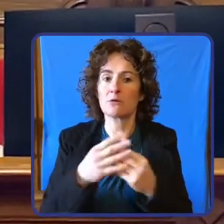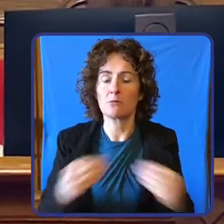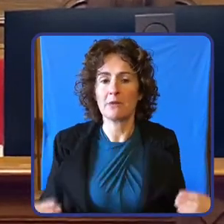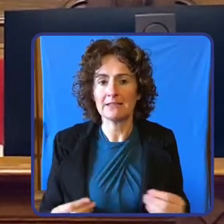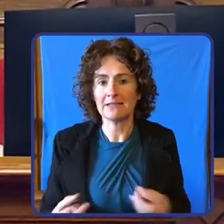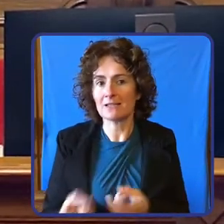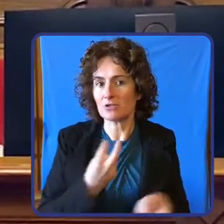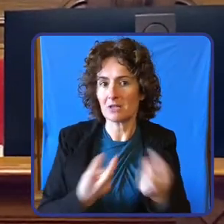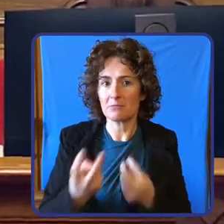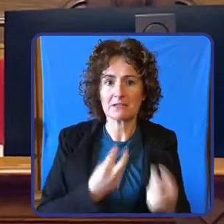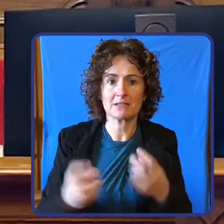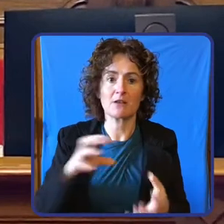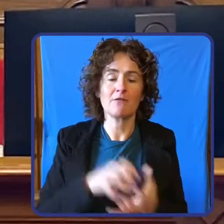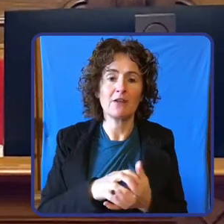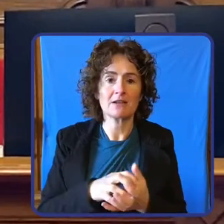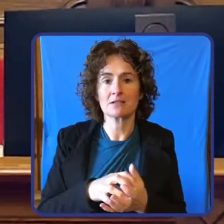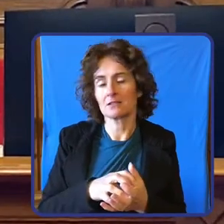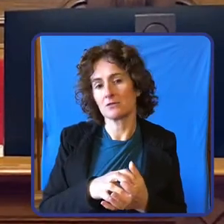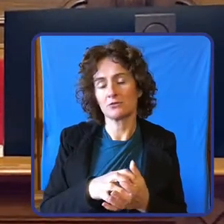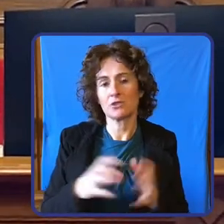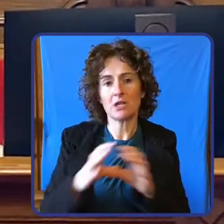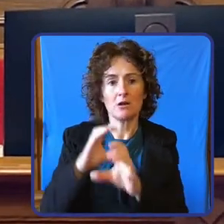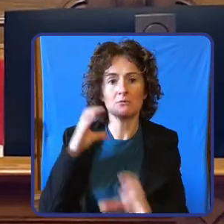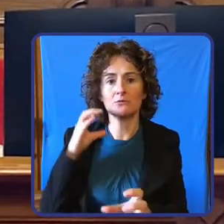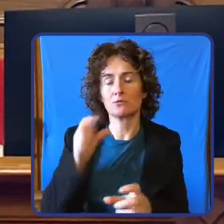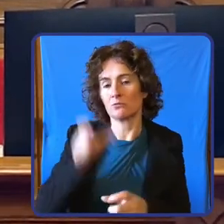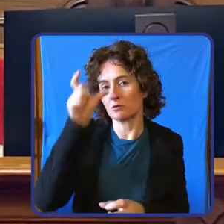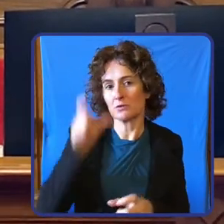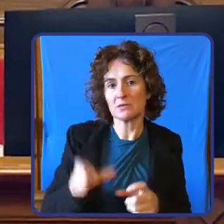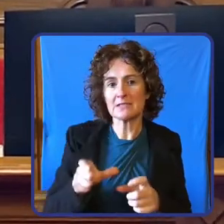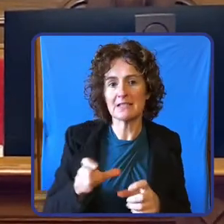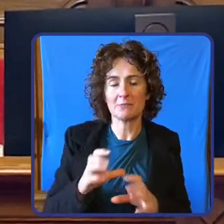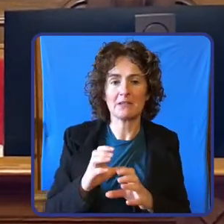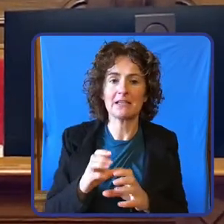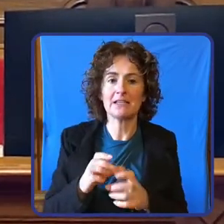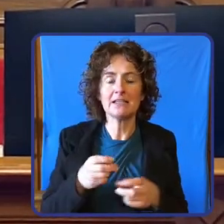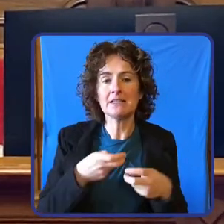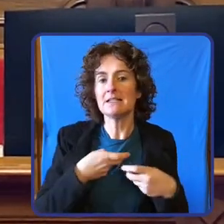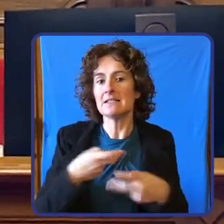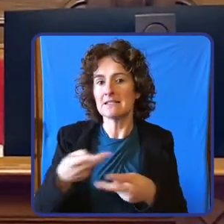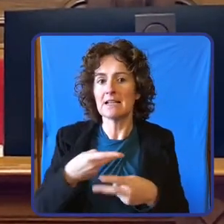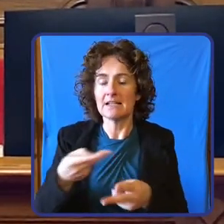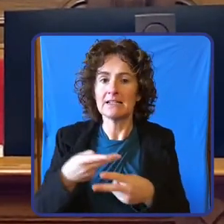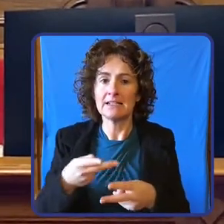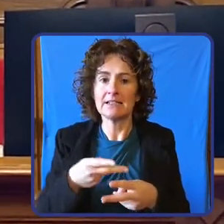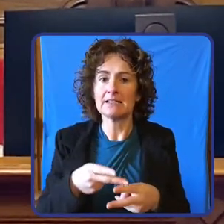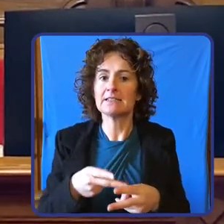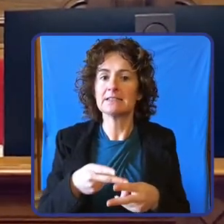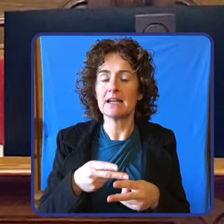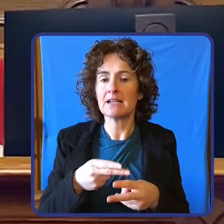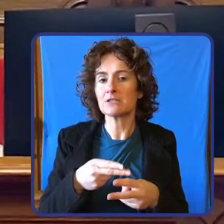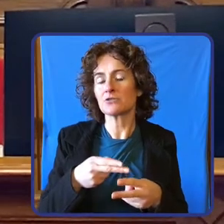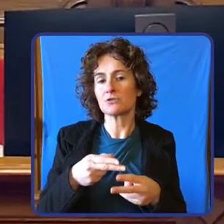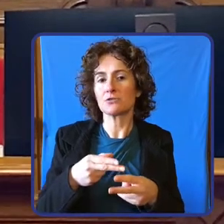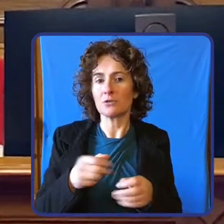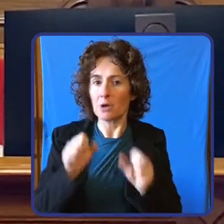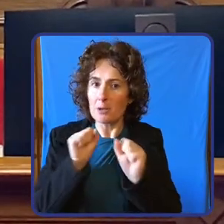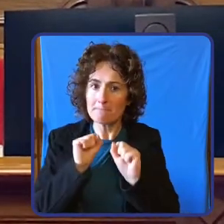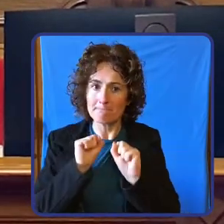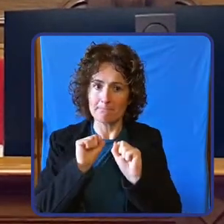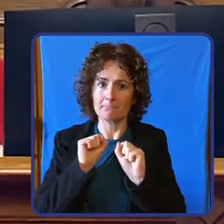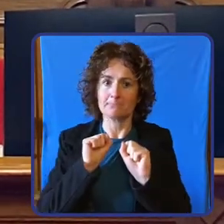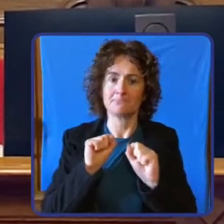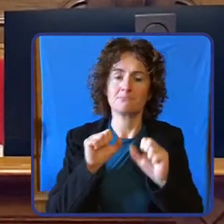beszerzett városi autóbuszos személyszállítást megvédjük a hatóság zaklatásaitól. Az, hogy rendszeres immár